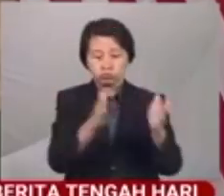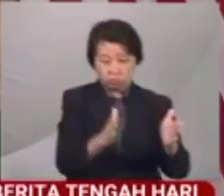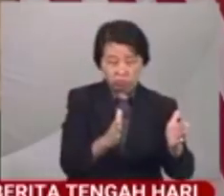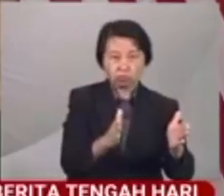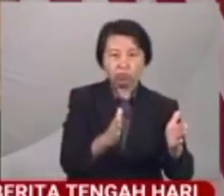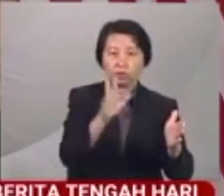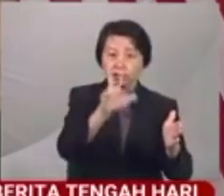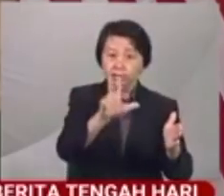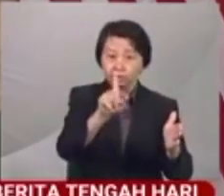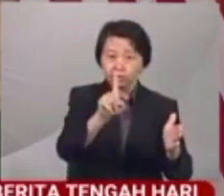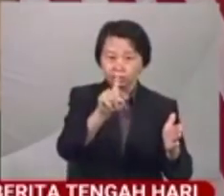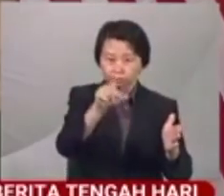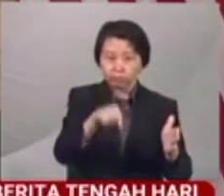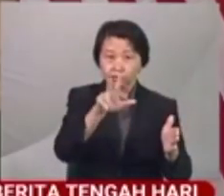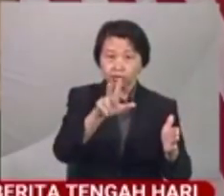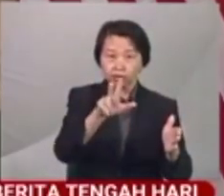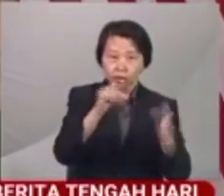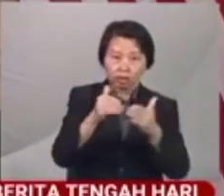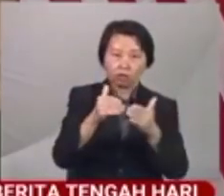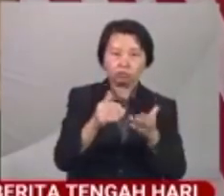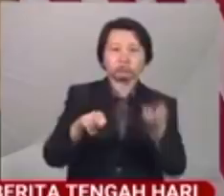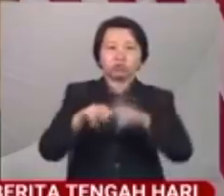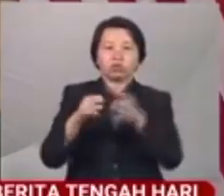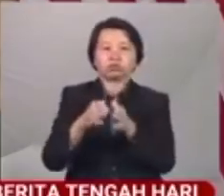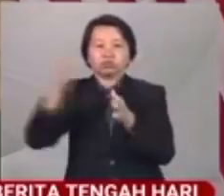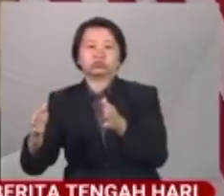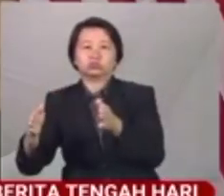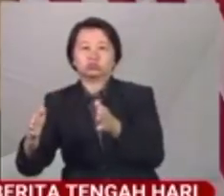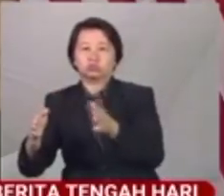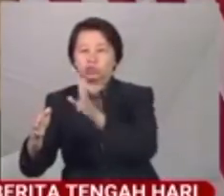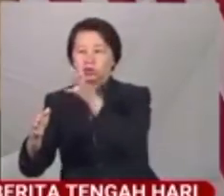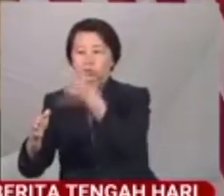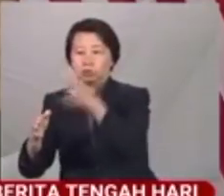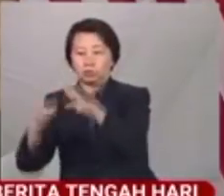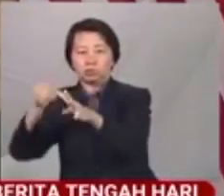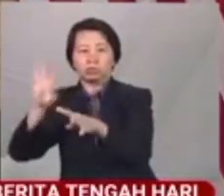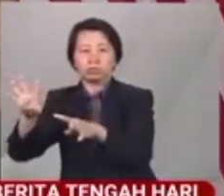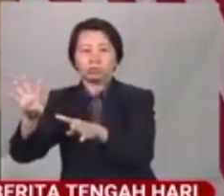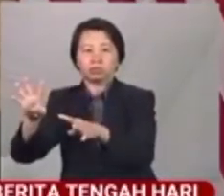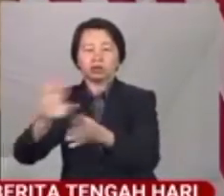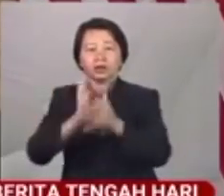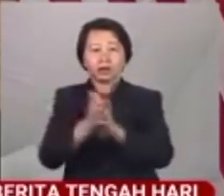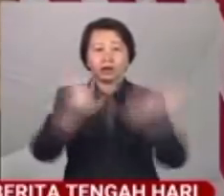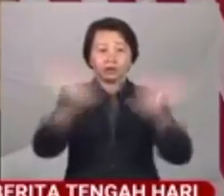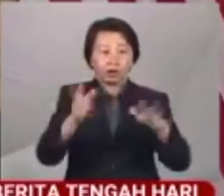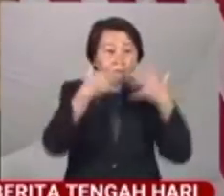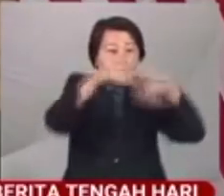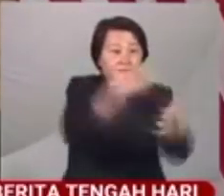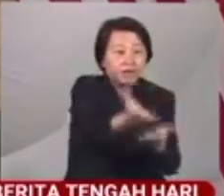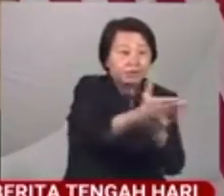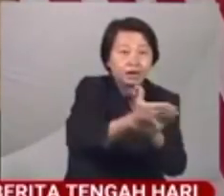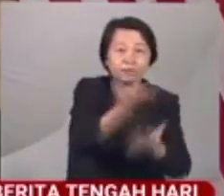water You don't have to unnecessarily stock on food because play is sufficient